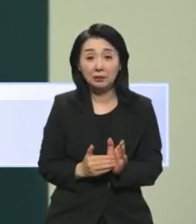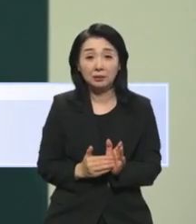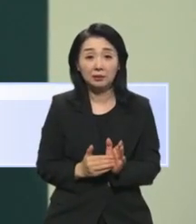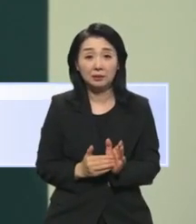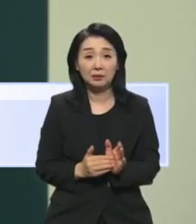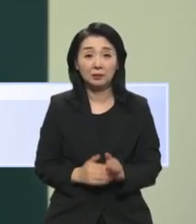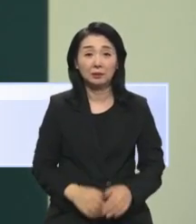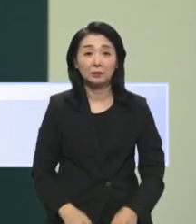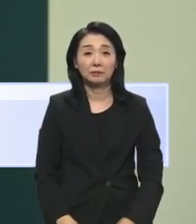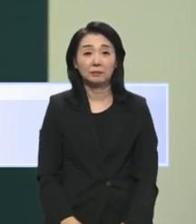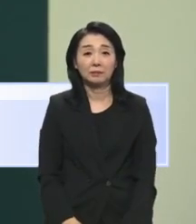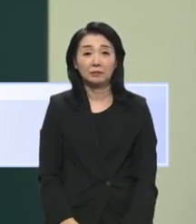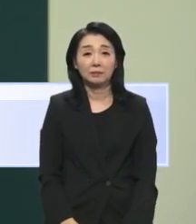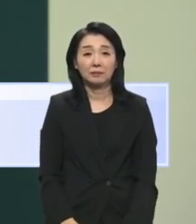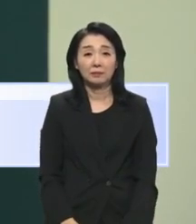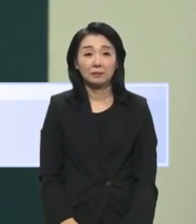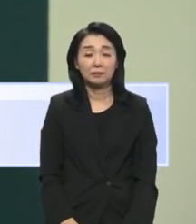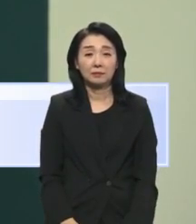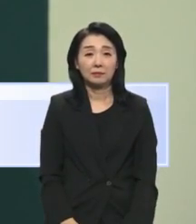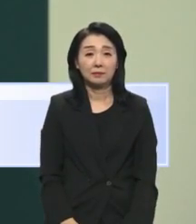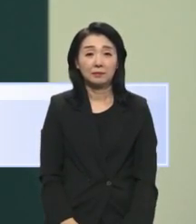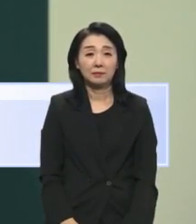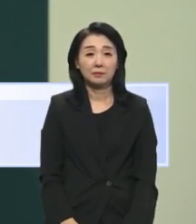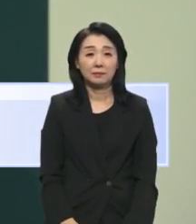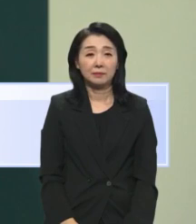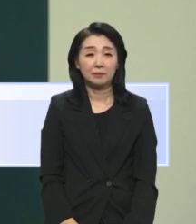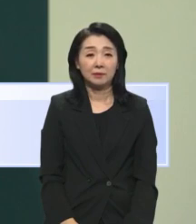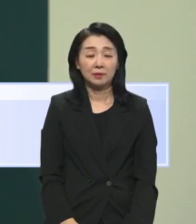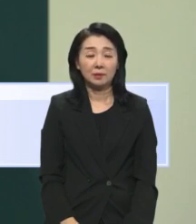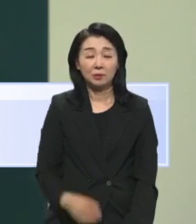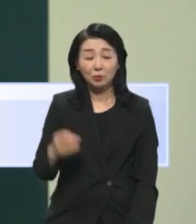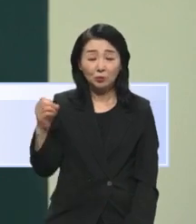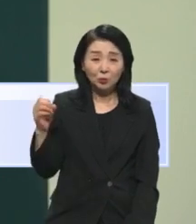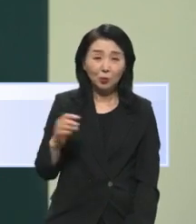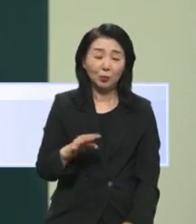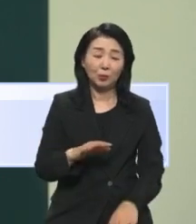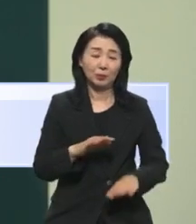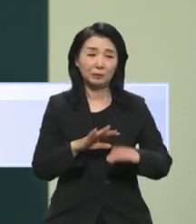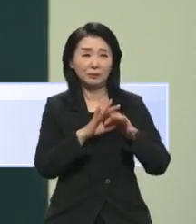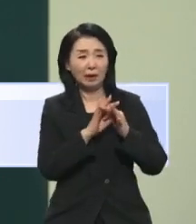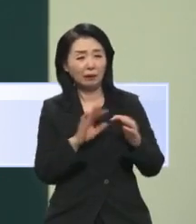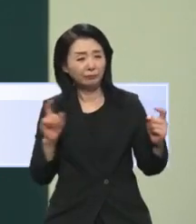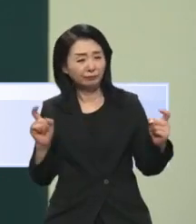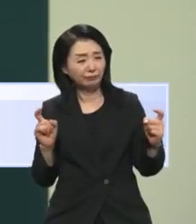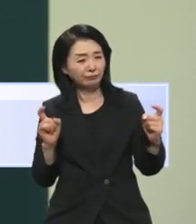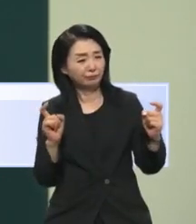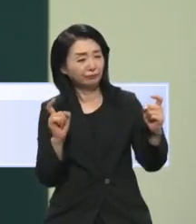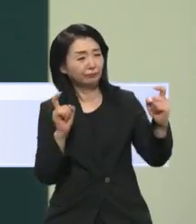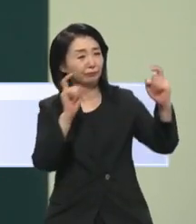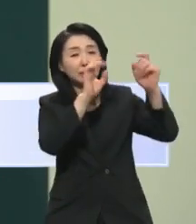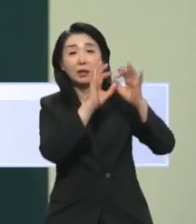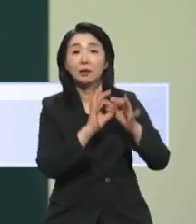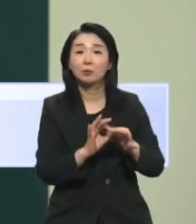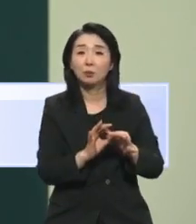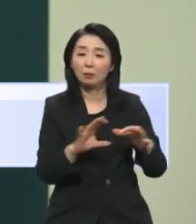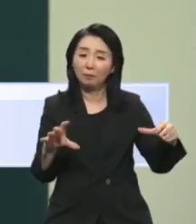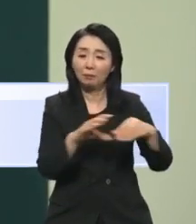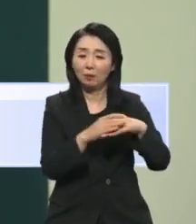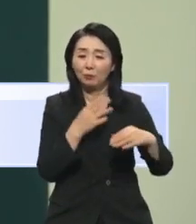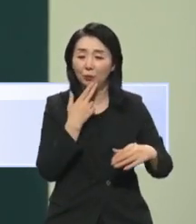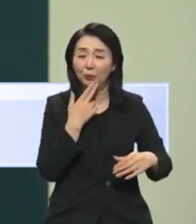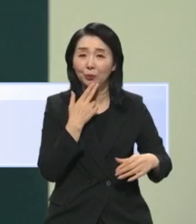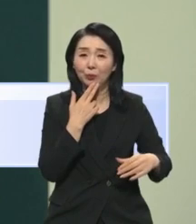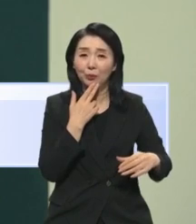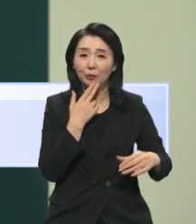윤석열 대통령이 대통령이 됐고 그 뒤로 지금까지 일관되게 그냥 싸움만 계속 해온 거예요 지금은